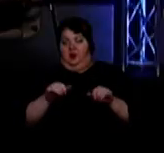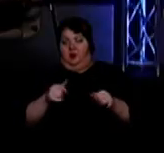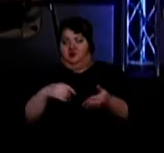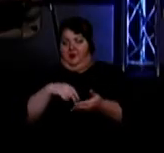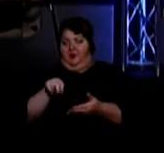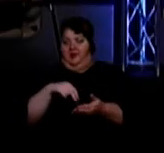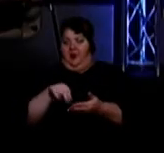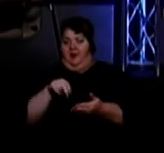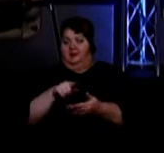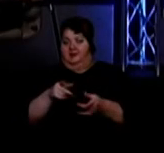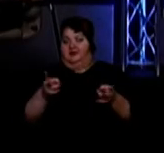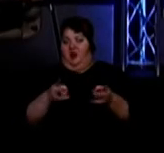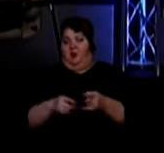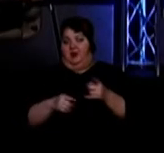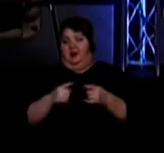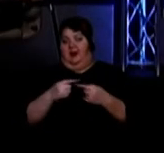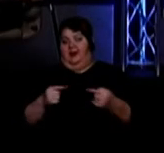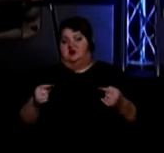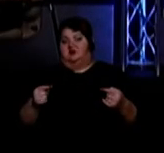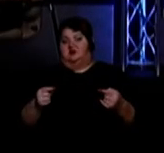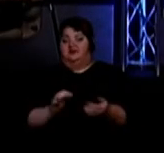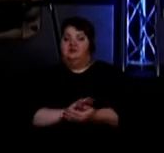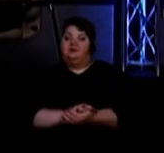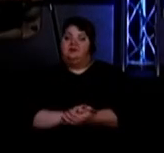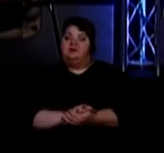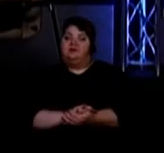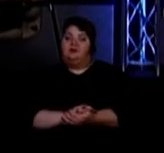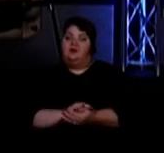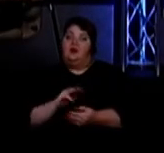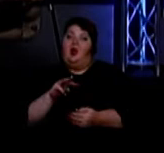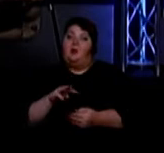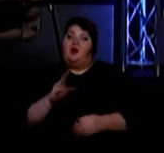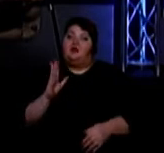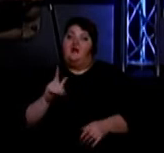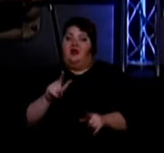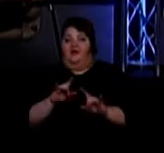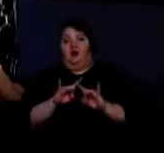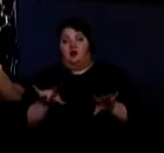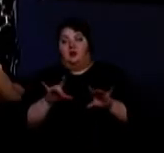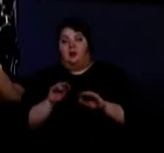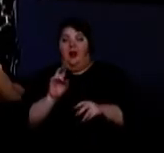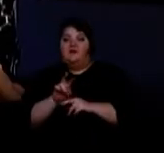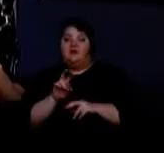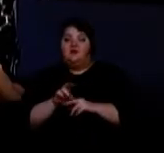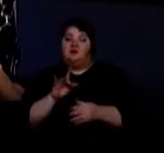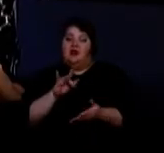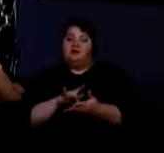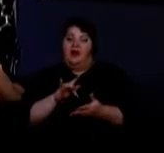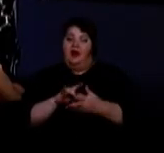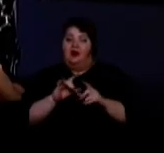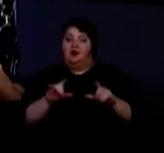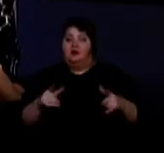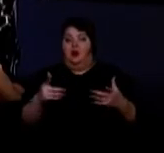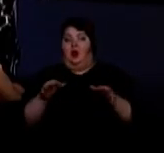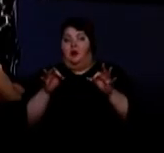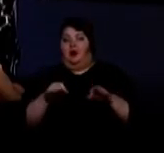придбати ці необхідні їй речі. Марина Вікторівна, ви розповідаєте відвідувачкам центру, як